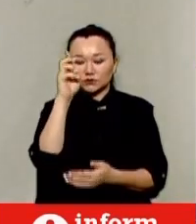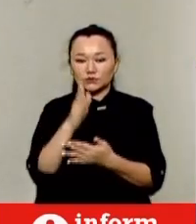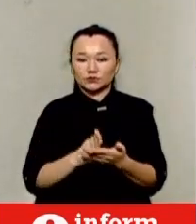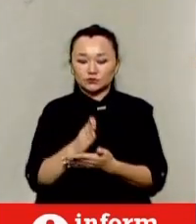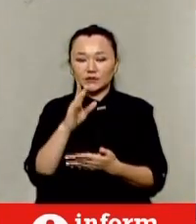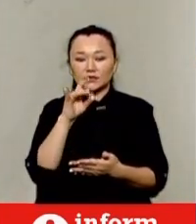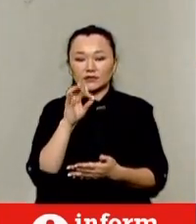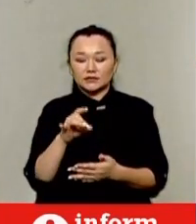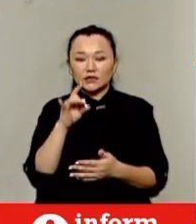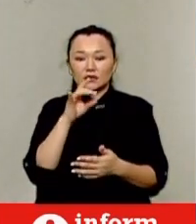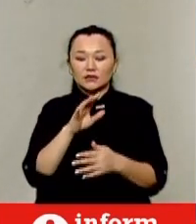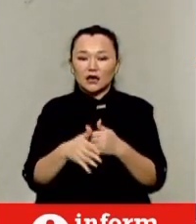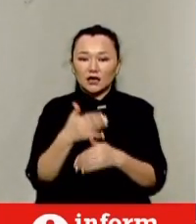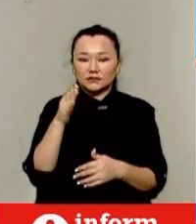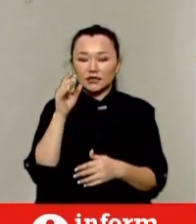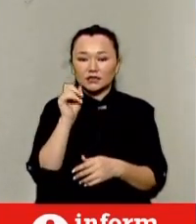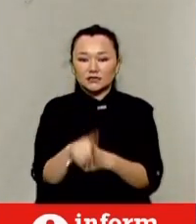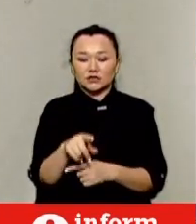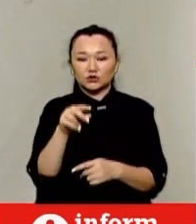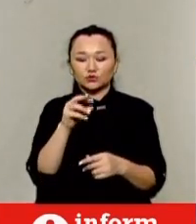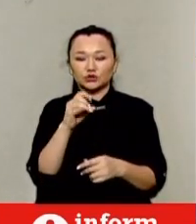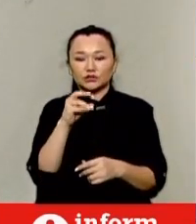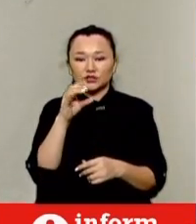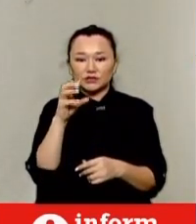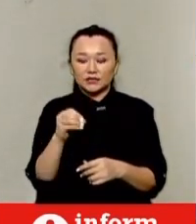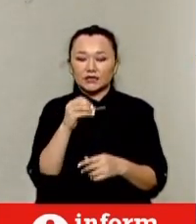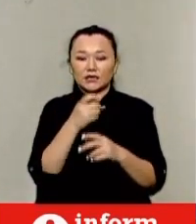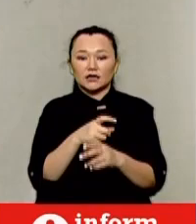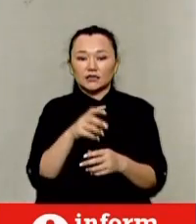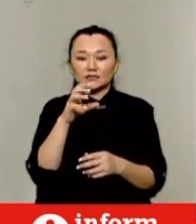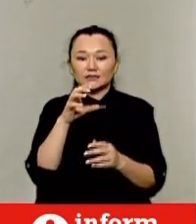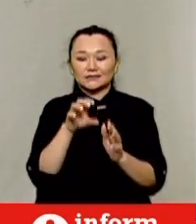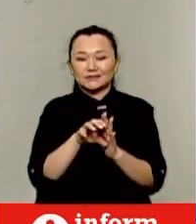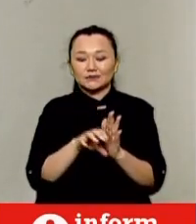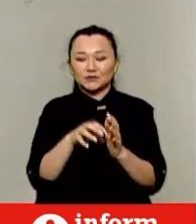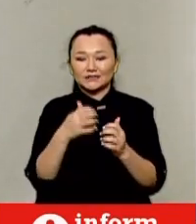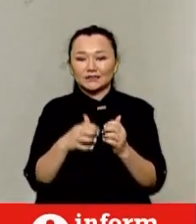местом отбывания наказания назначить учреждение уголовно-исполнительной системы средней безопасности